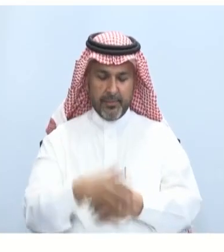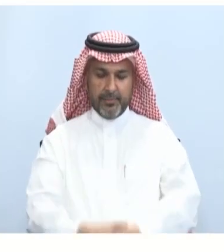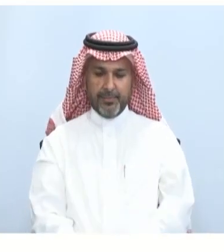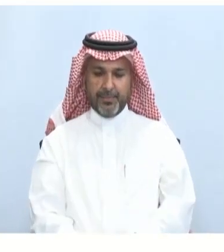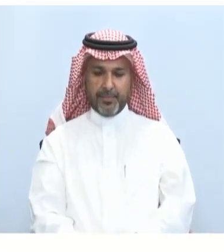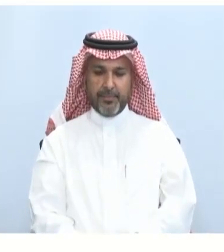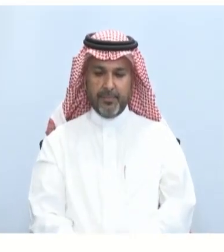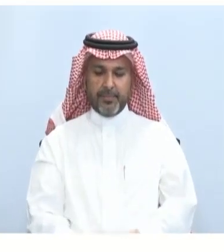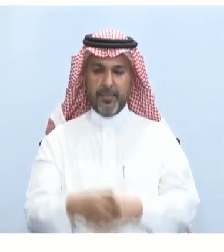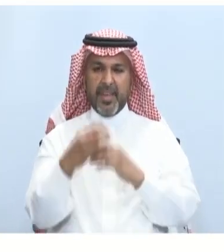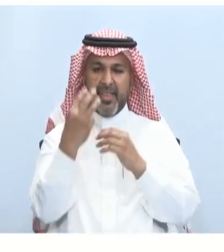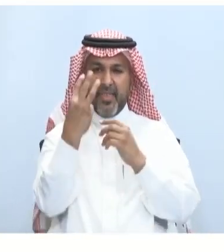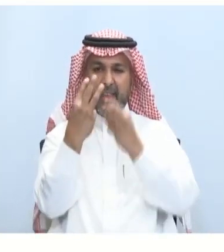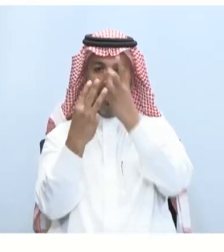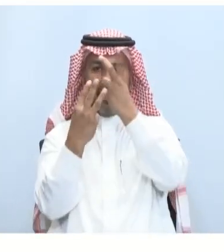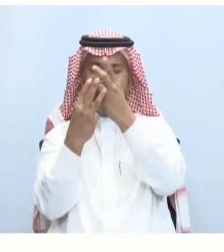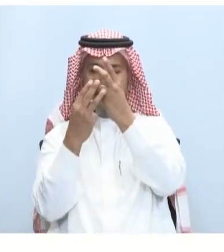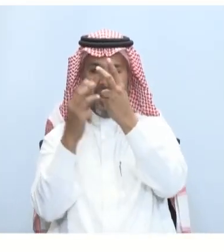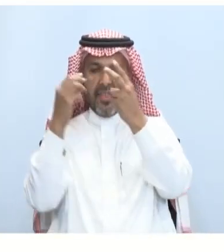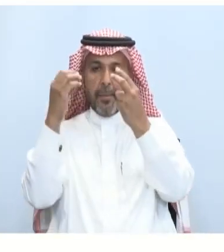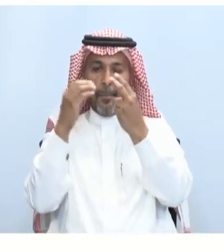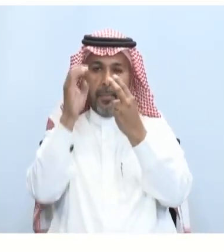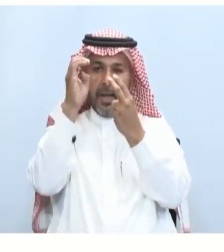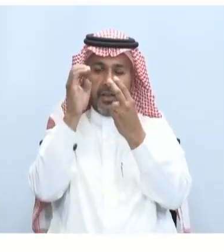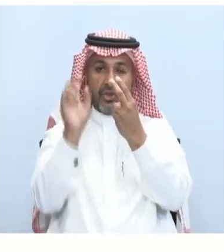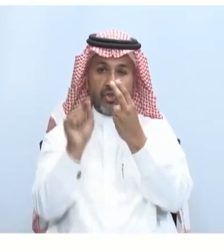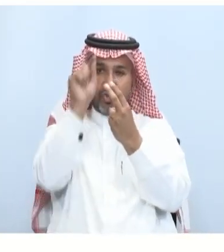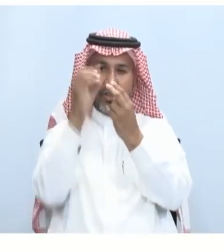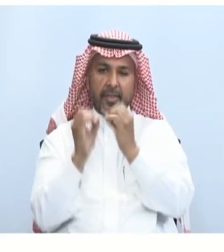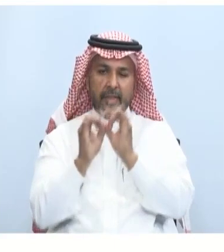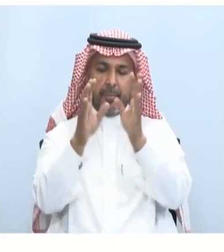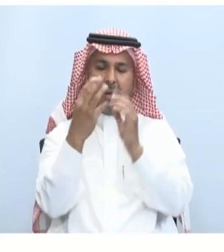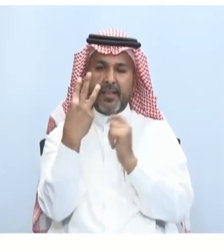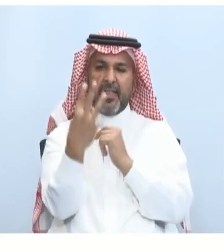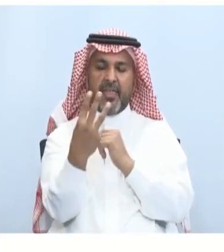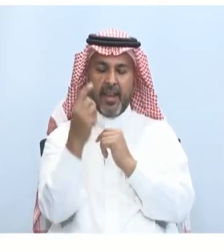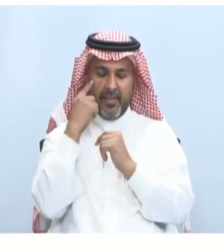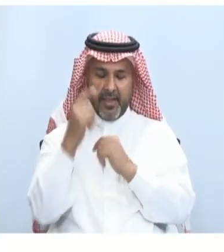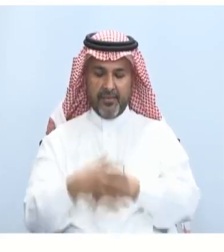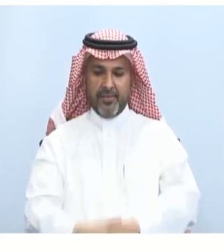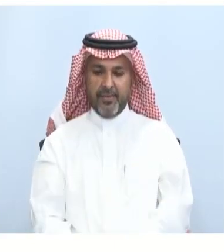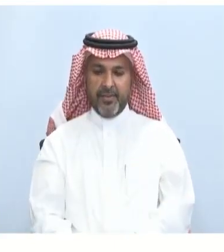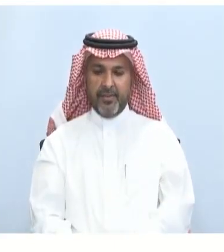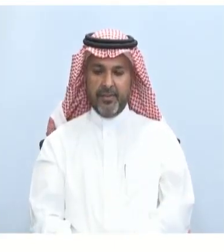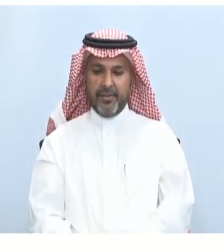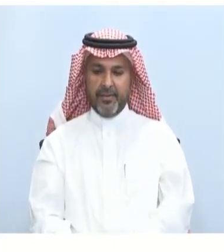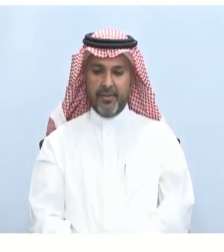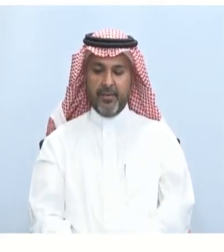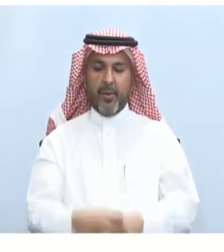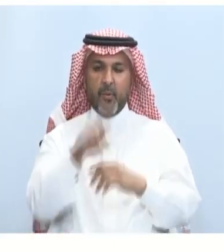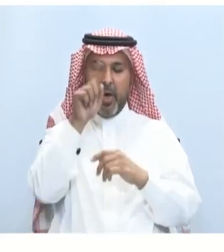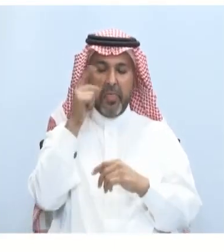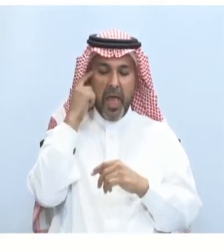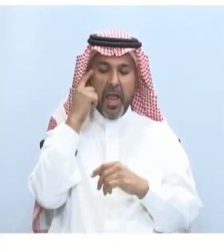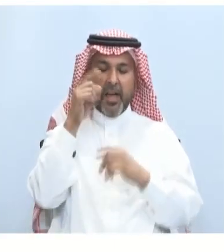داخل الجذر احسنتم ممتاز اللي هي الثلاثه هنا راح تطلع من داخل الجذر وجذر سالب واحد عرفناه اللي هو اي